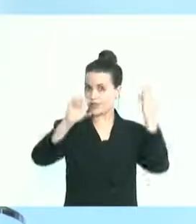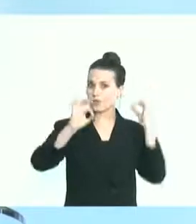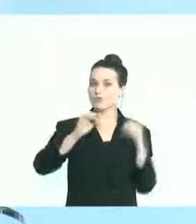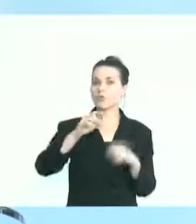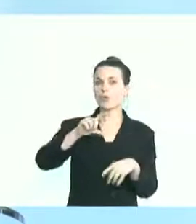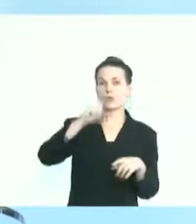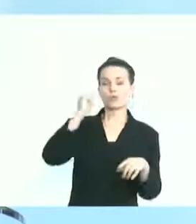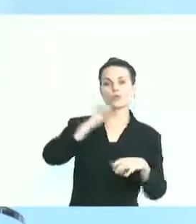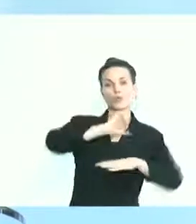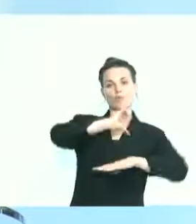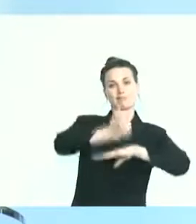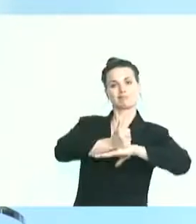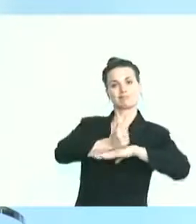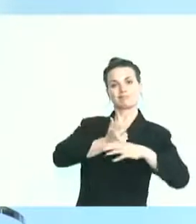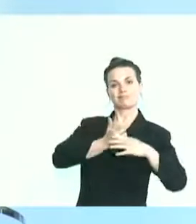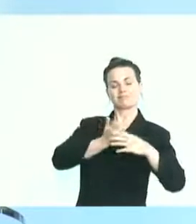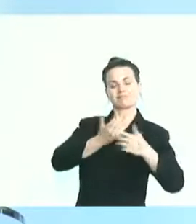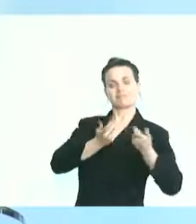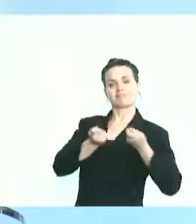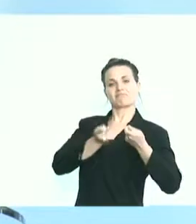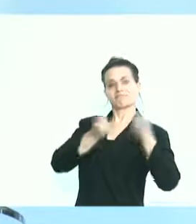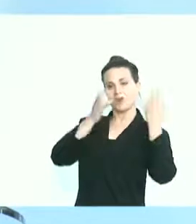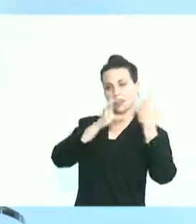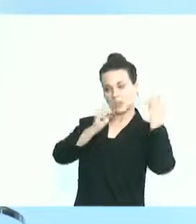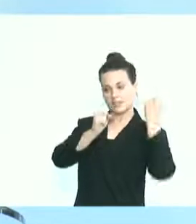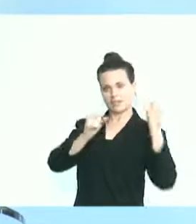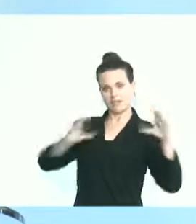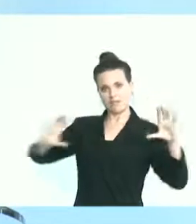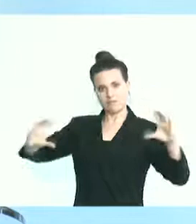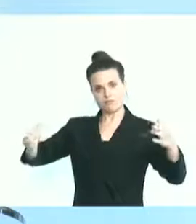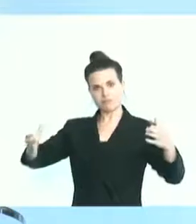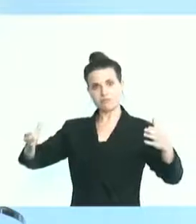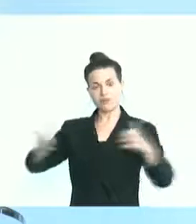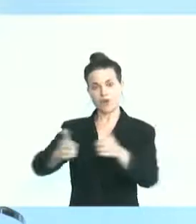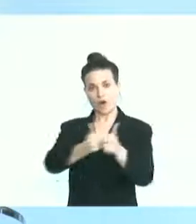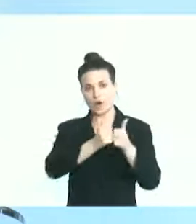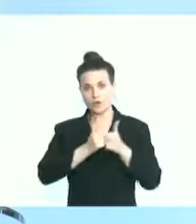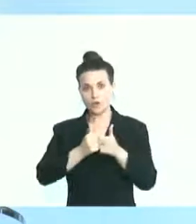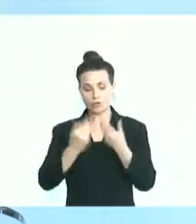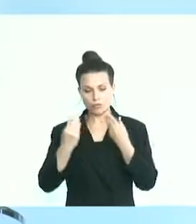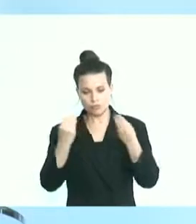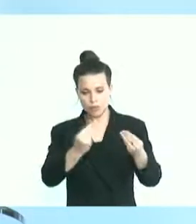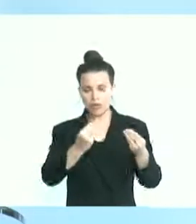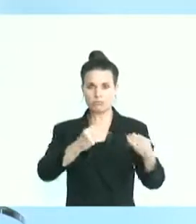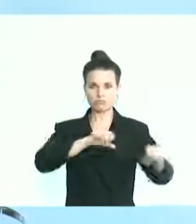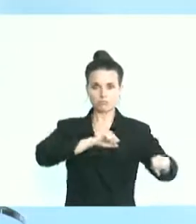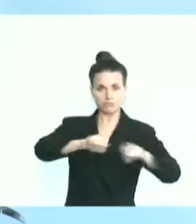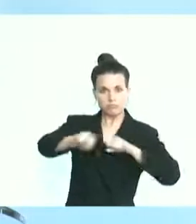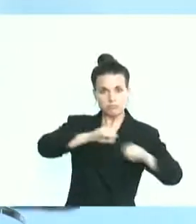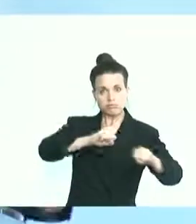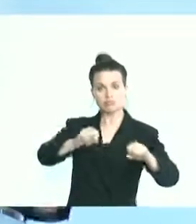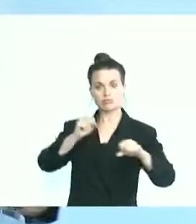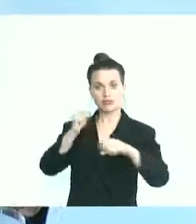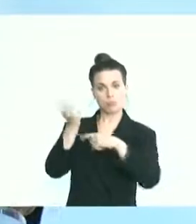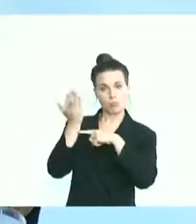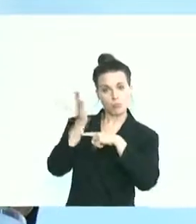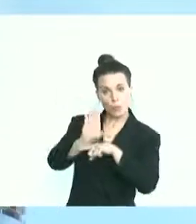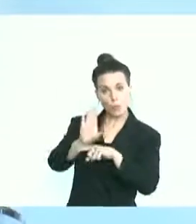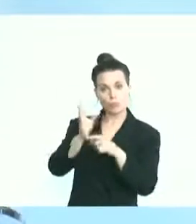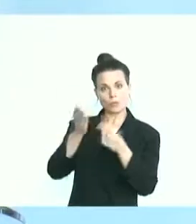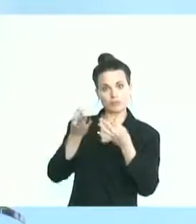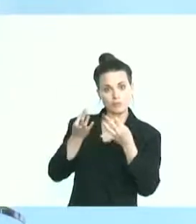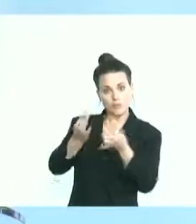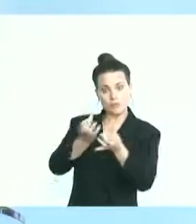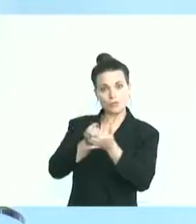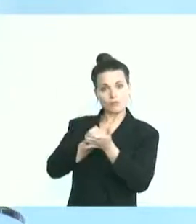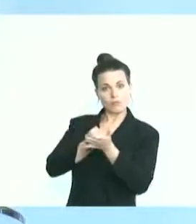ces bâtisseurs, en tout cas ces promoteurs. Et je crois, en tout cas, en la capacité de diffusion plus forte encore. Parce